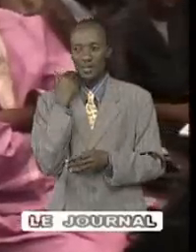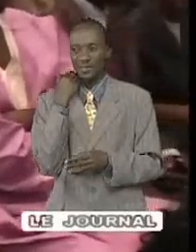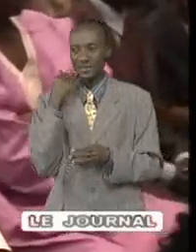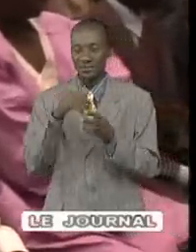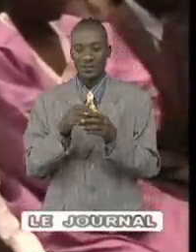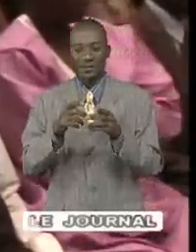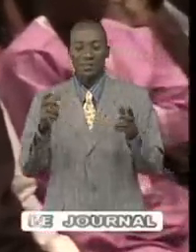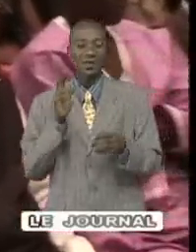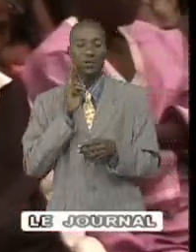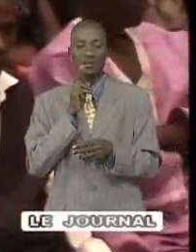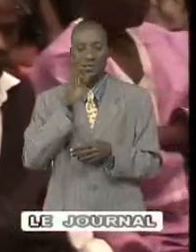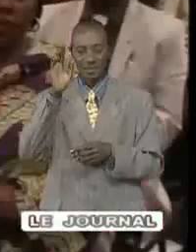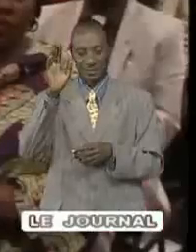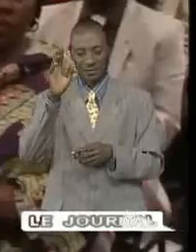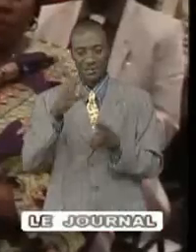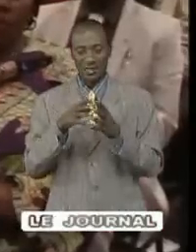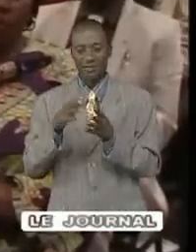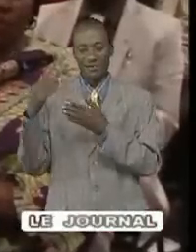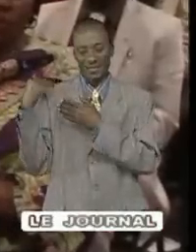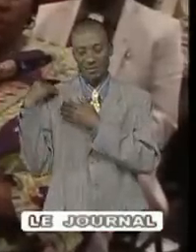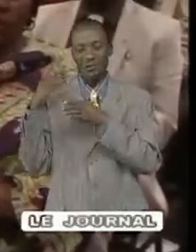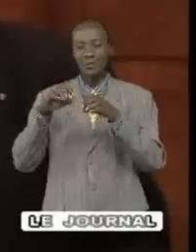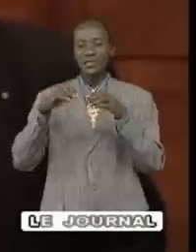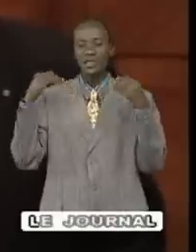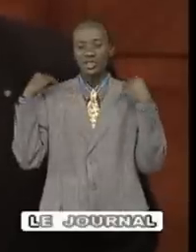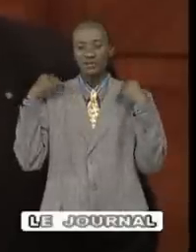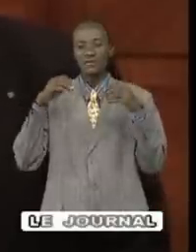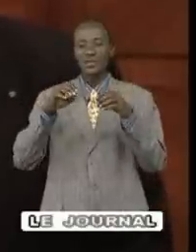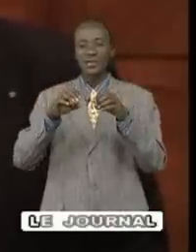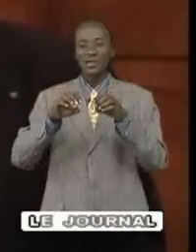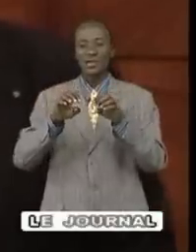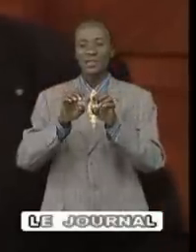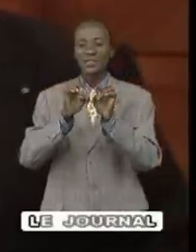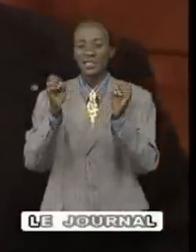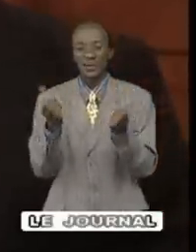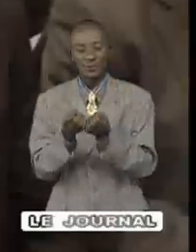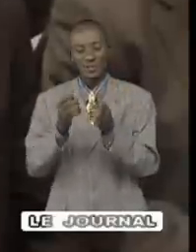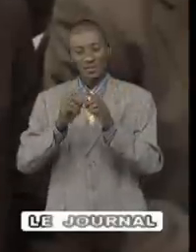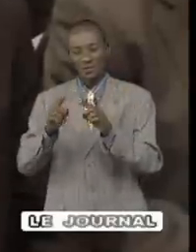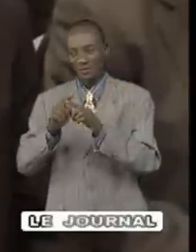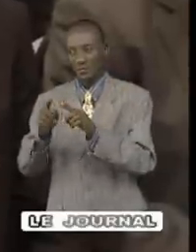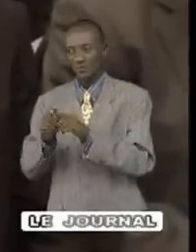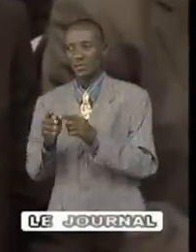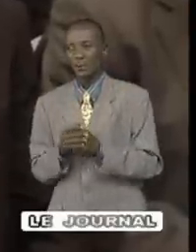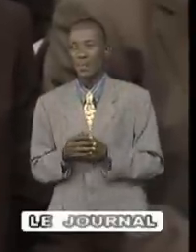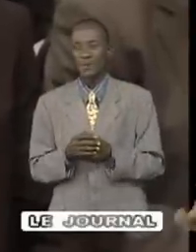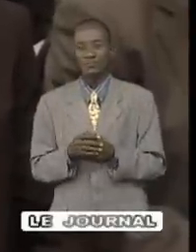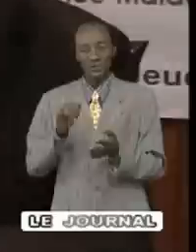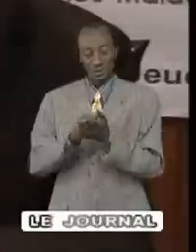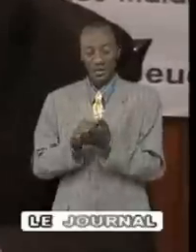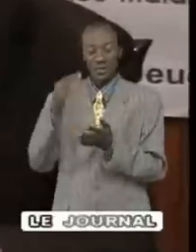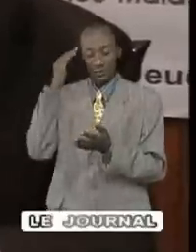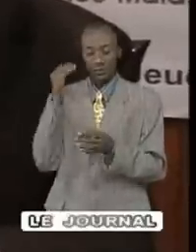Kinshasa, réunissant des chefs d'entreprise, les membres du gouvernement et une frange d'élite congolaise, a donné l'occasion au ministre de